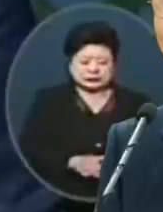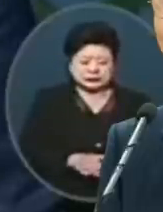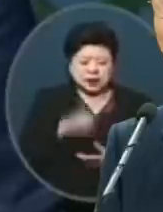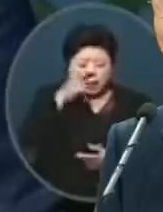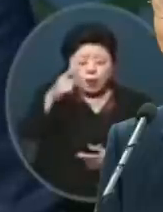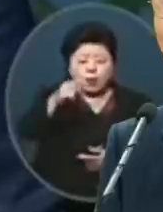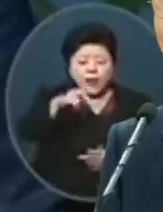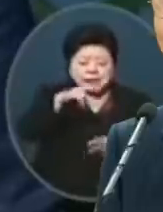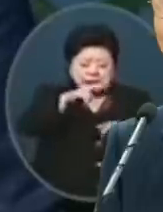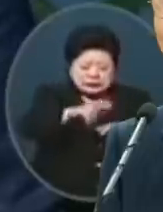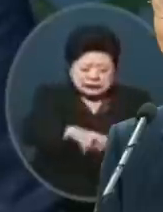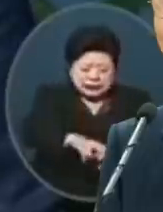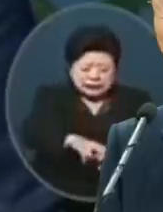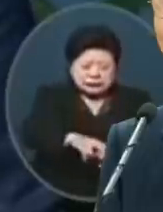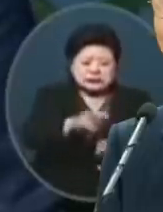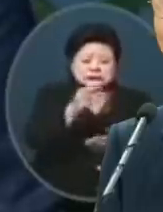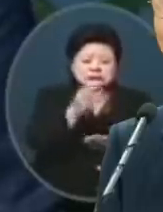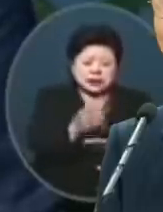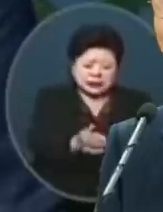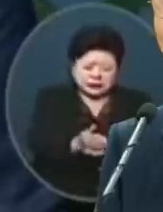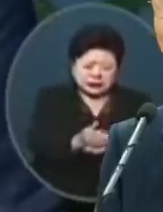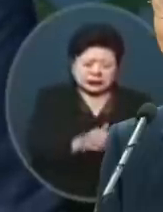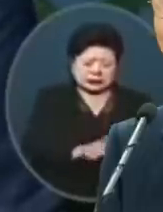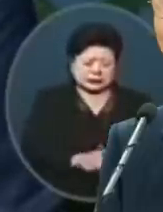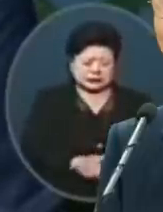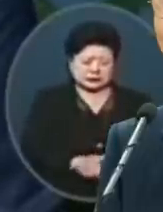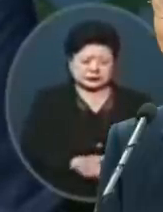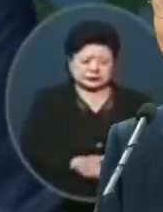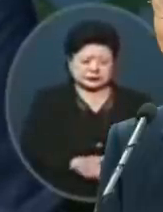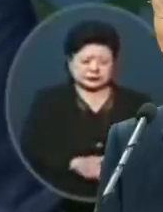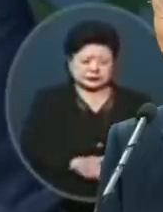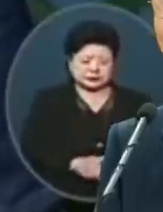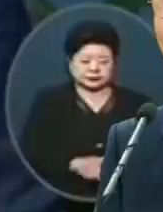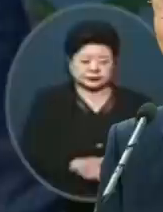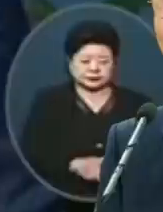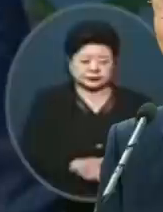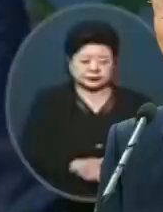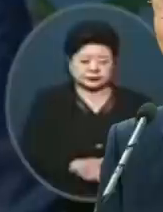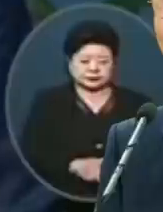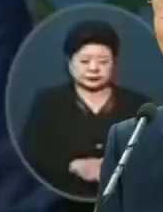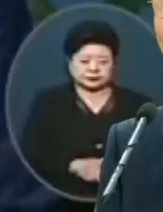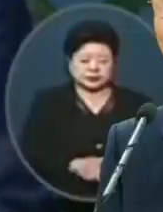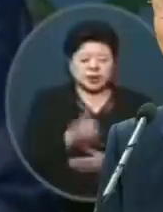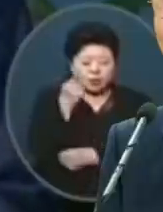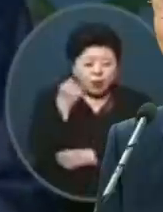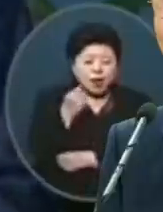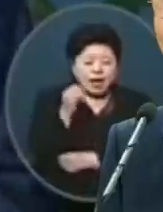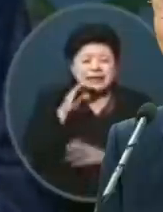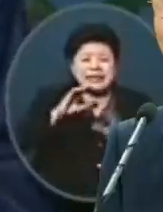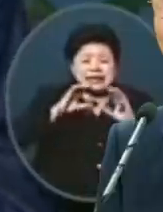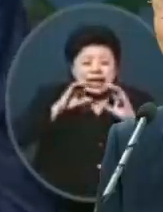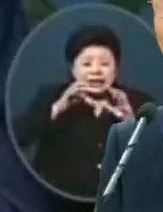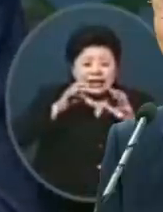오만한 자의 자리에 앉으면 사탄이 되는 것입니다. 원래